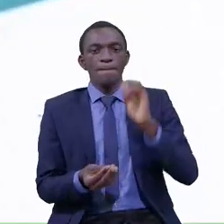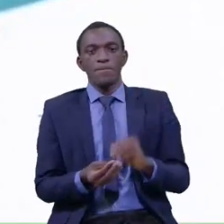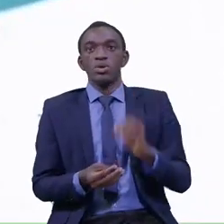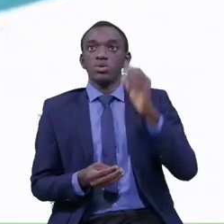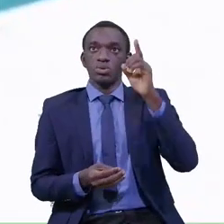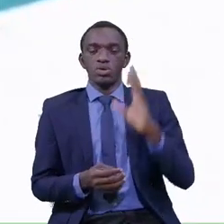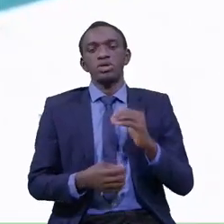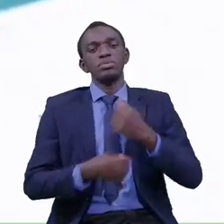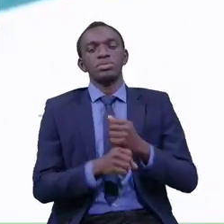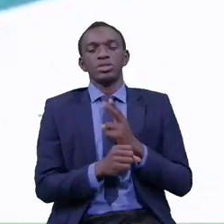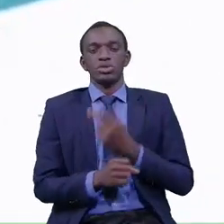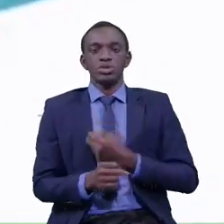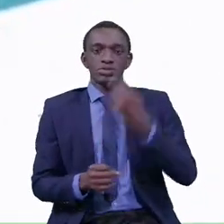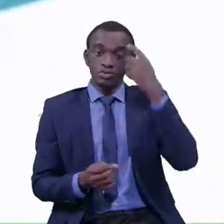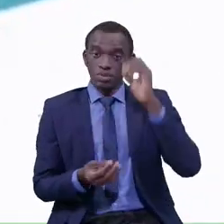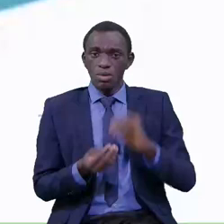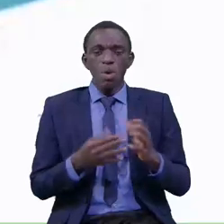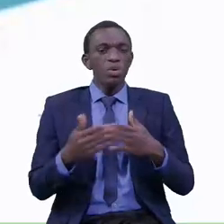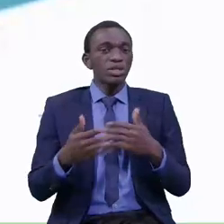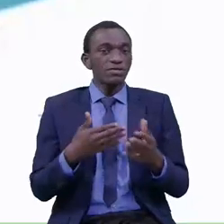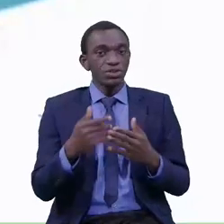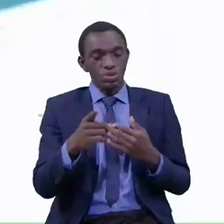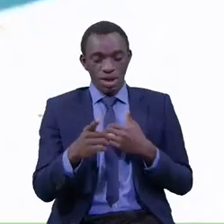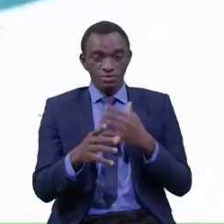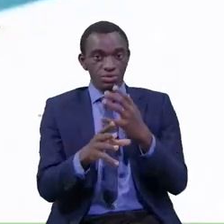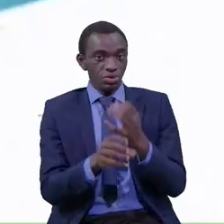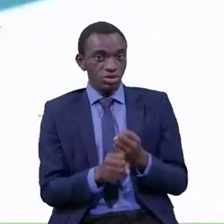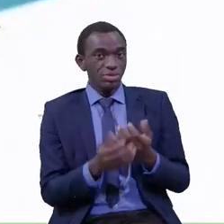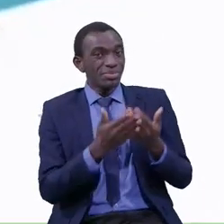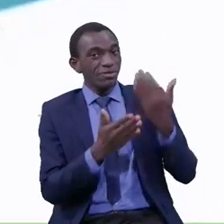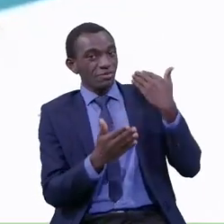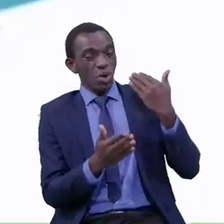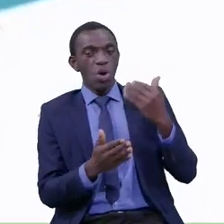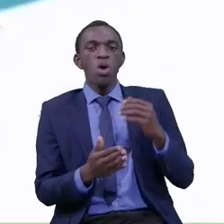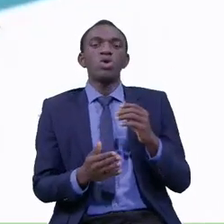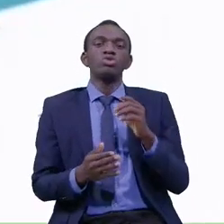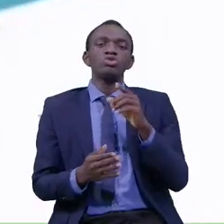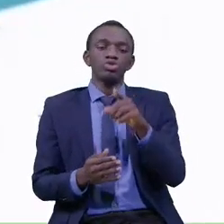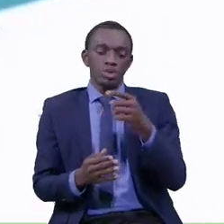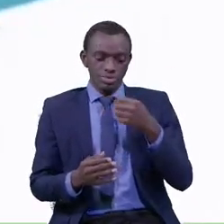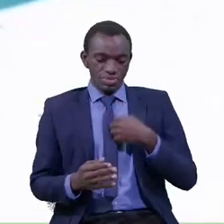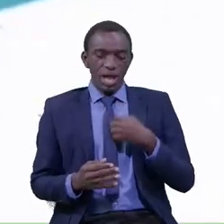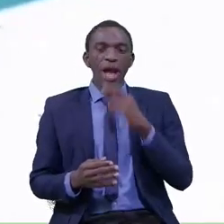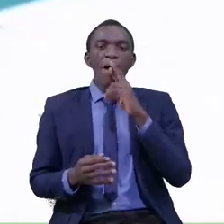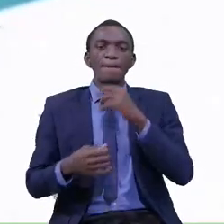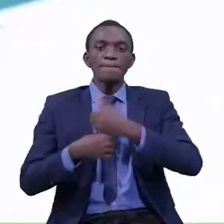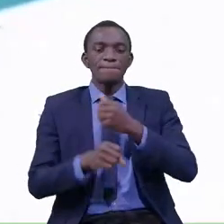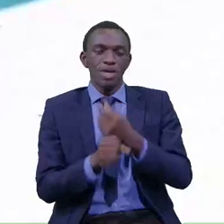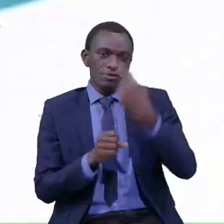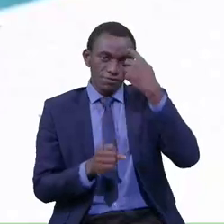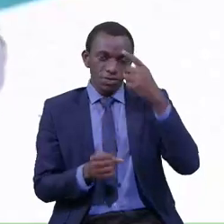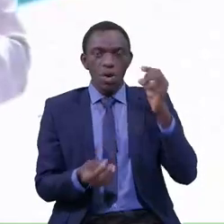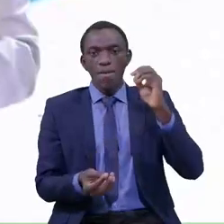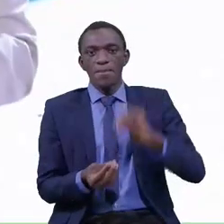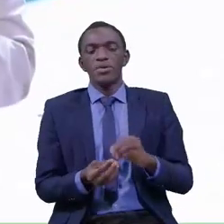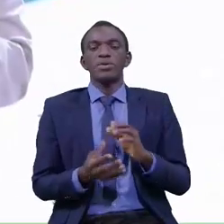eu, tout ce que nous aurons expérimenté, nous sommes créés pour avoir plus.